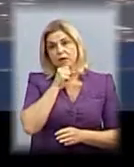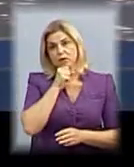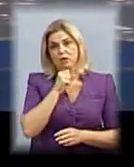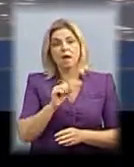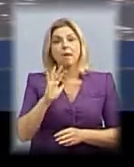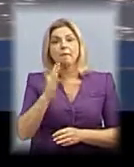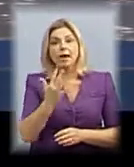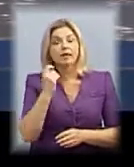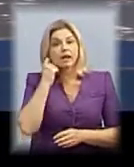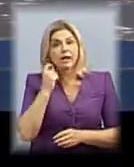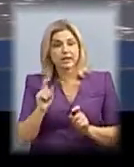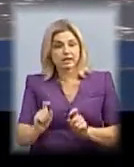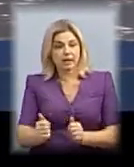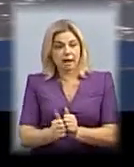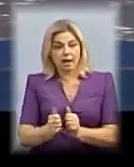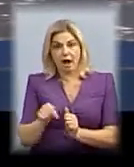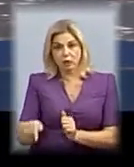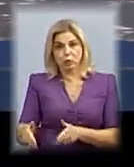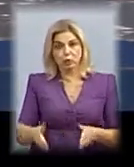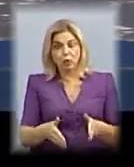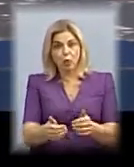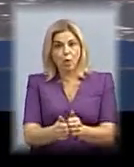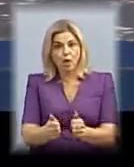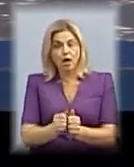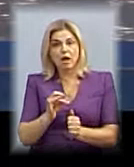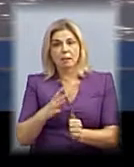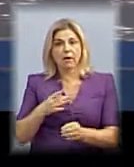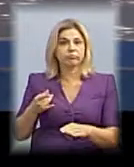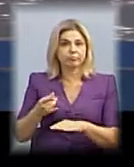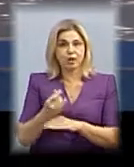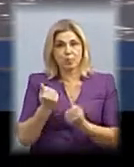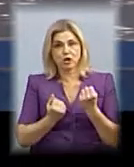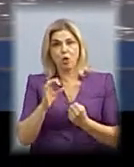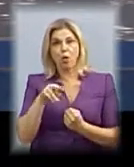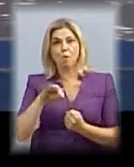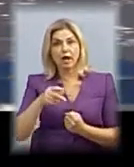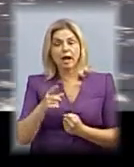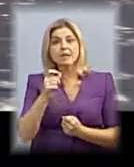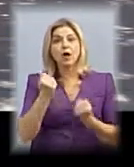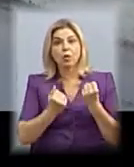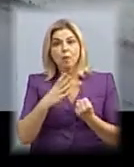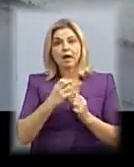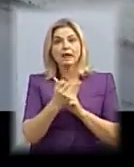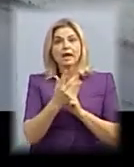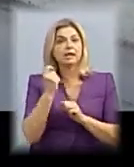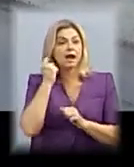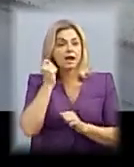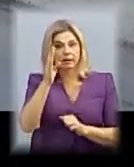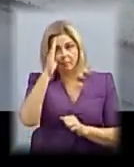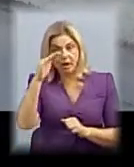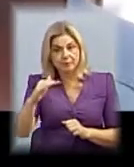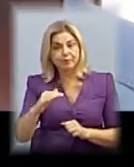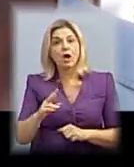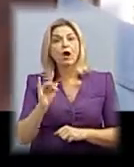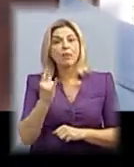5-річний хлопчик сидів ось тут, у бабіч дороги. Саме в цей час на нього наїхав «Опель». За кермом був 13-річний юнак. Хлопчик перебуває у лікарні.